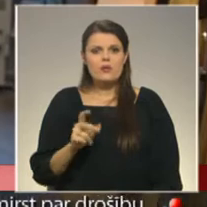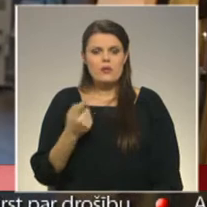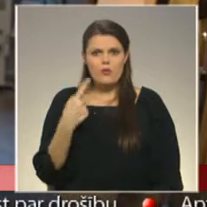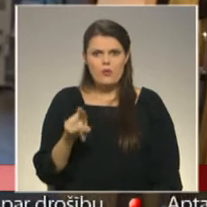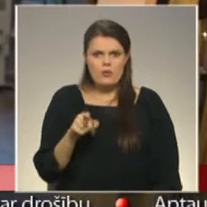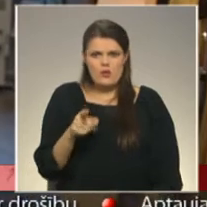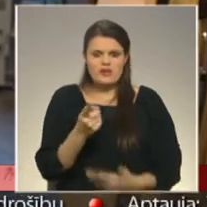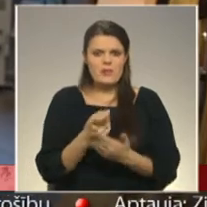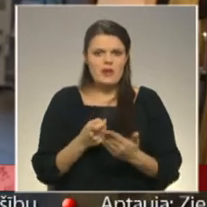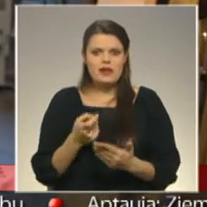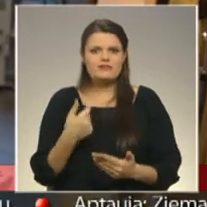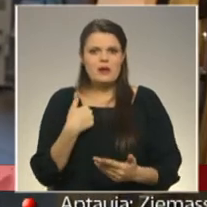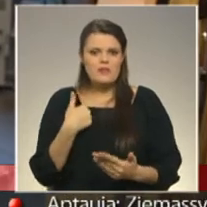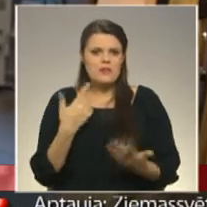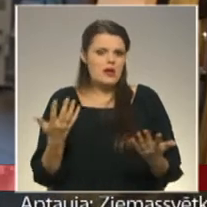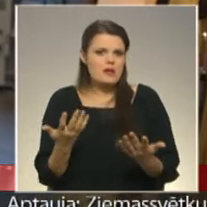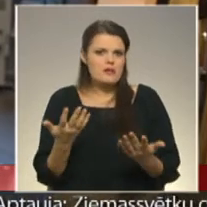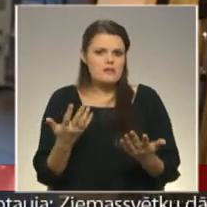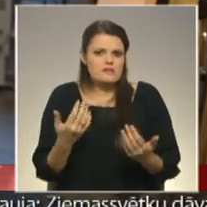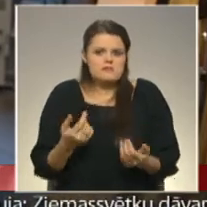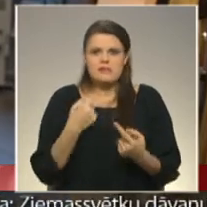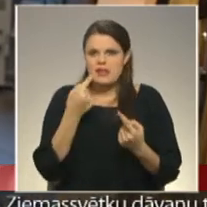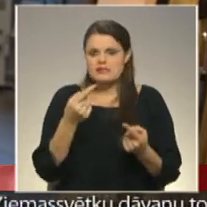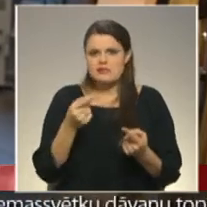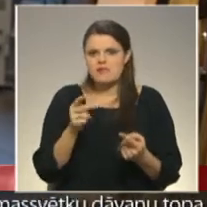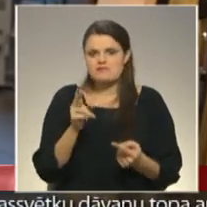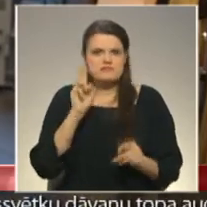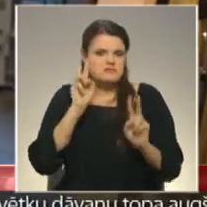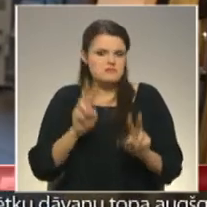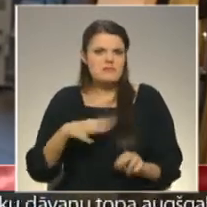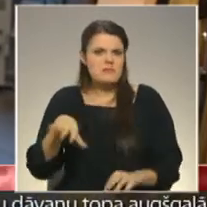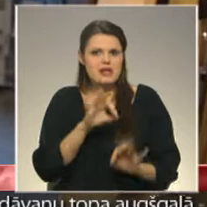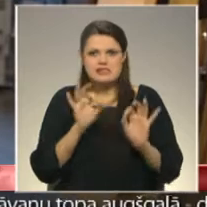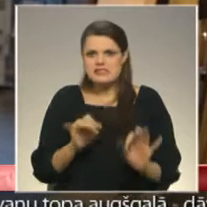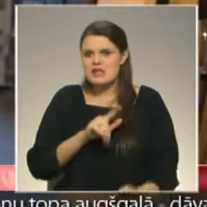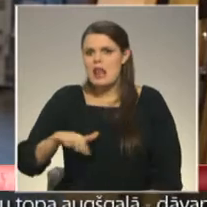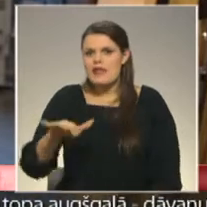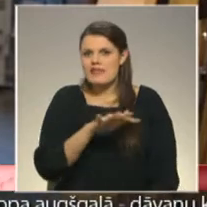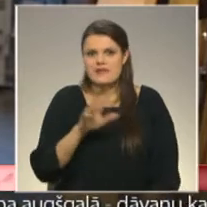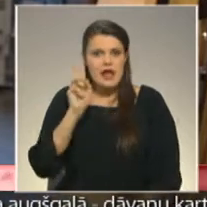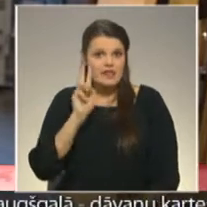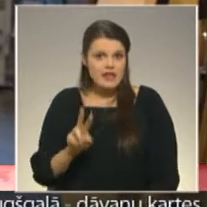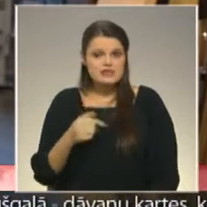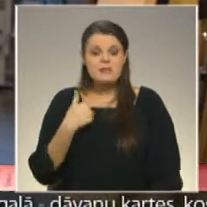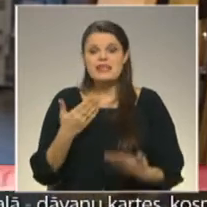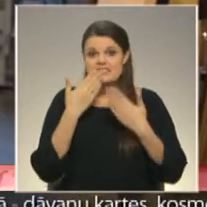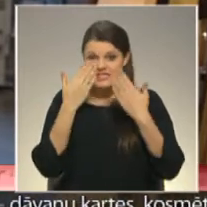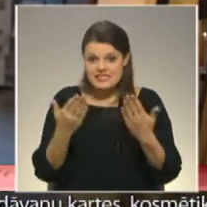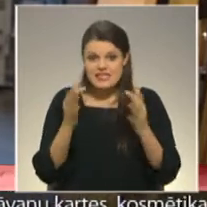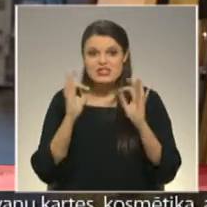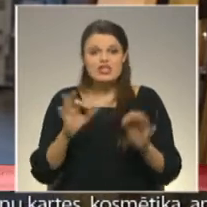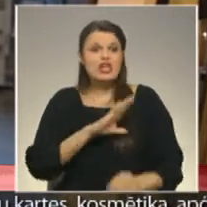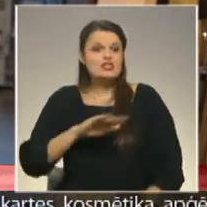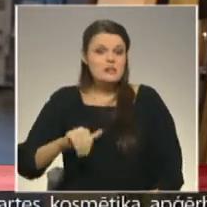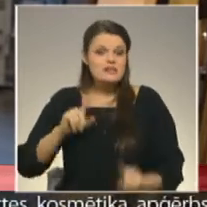te prasa, un tad man tā pakrāt, paraust plecis un saka, nu mēs tā kā īsti Latvijā nezinām. Un es izlasīju taisni pēc